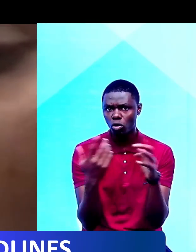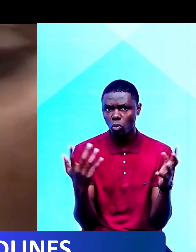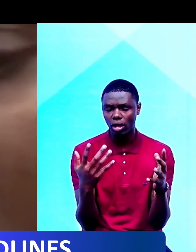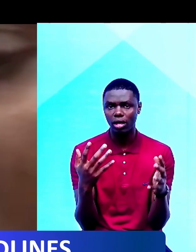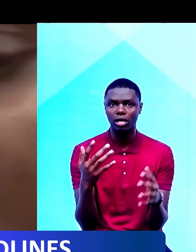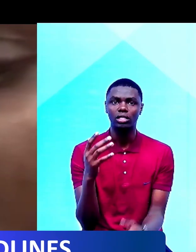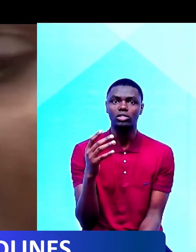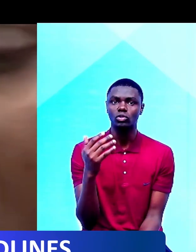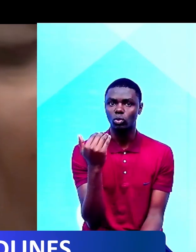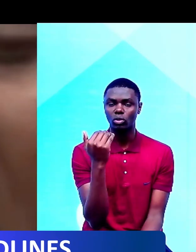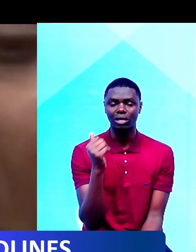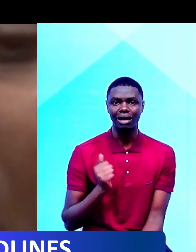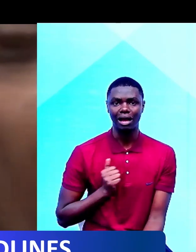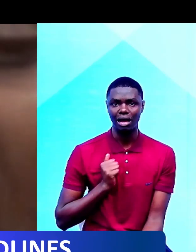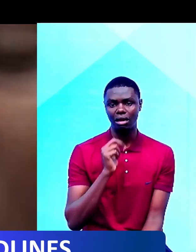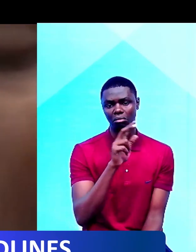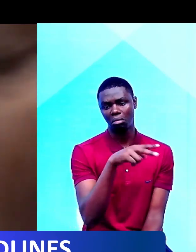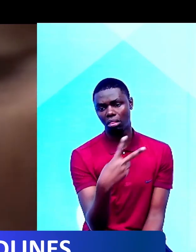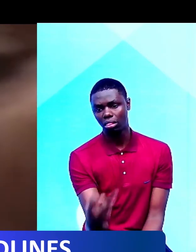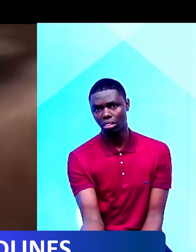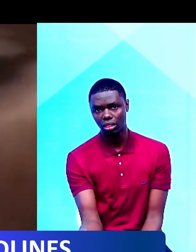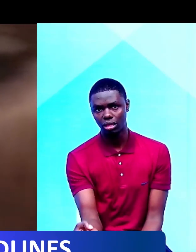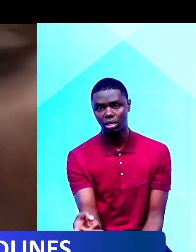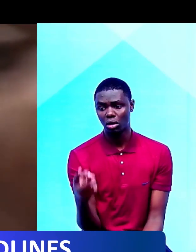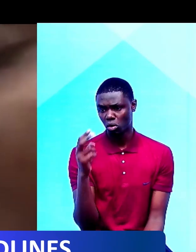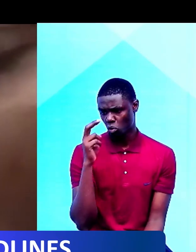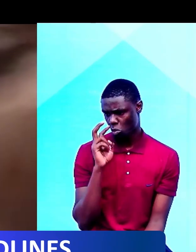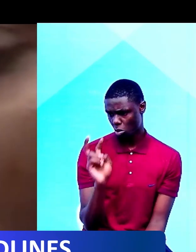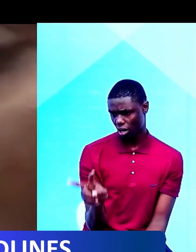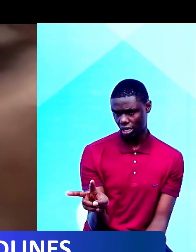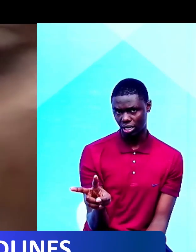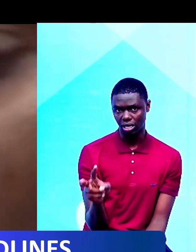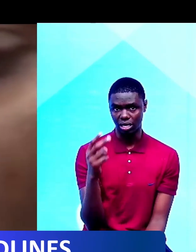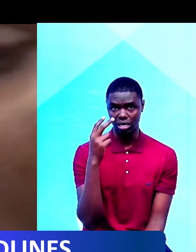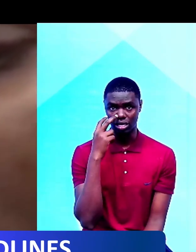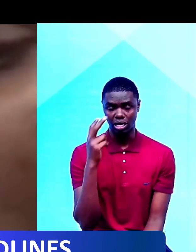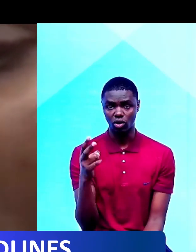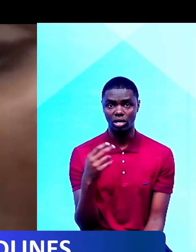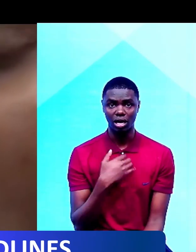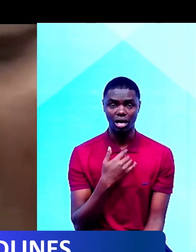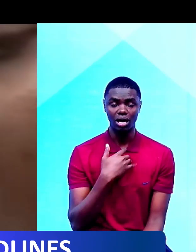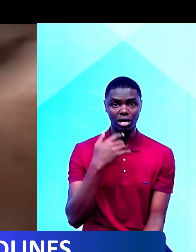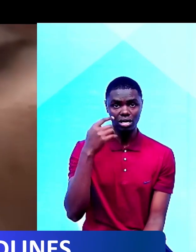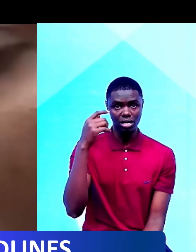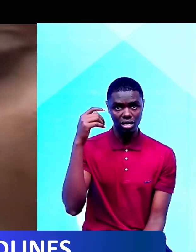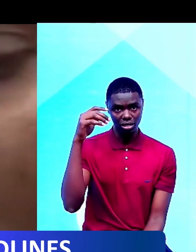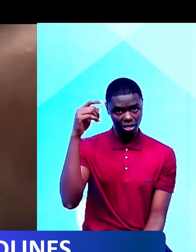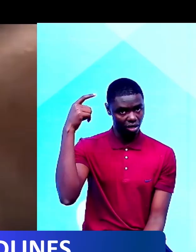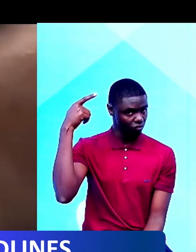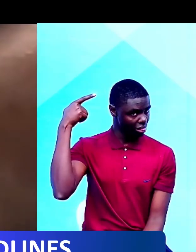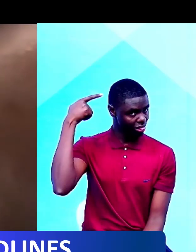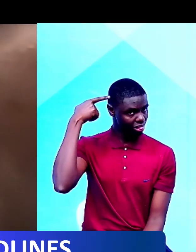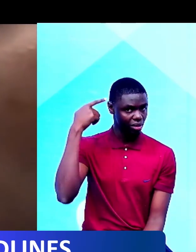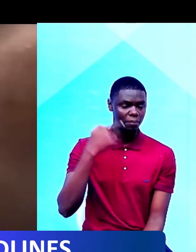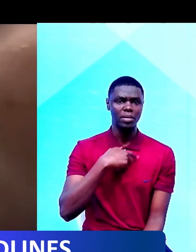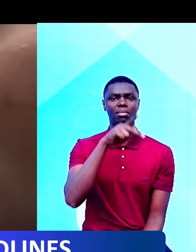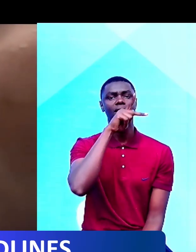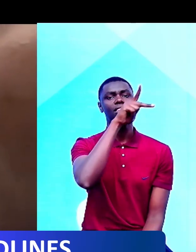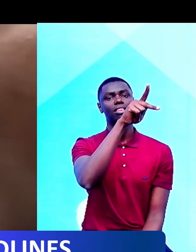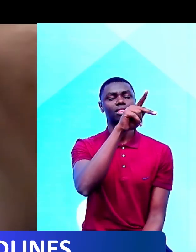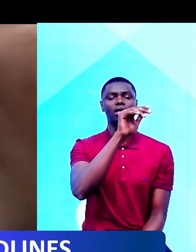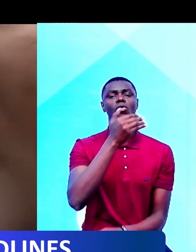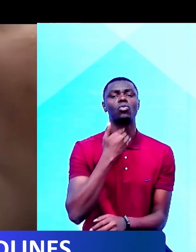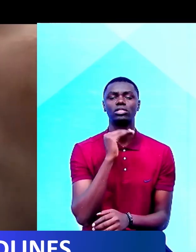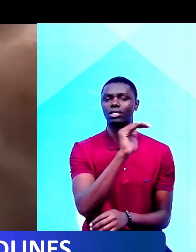wangu akaanguka chini, na kumwangalia nikaona akona shimo kwa kichwa. Ndio nikapiga duru. Ningetaka pia